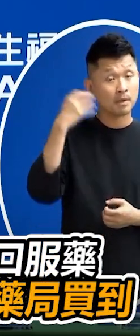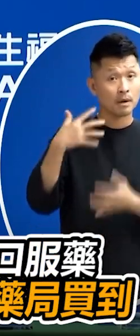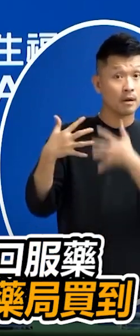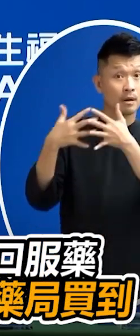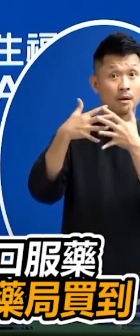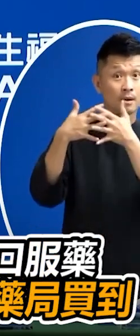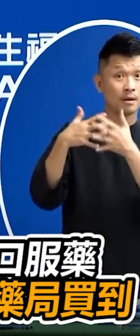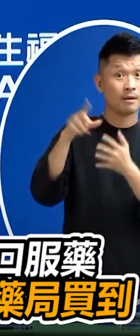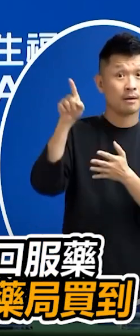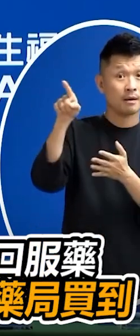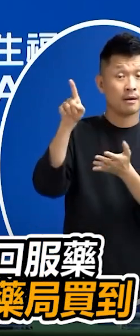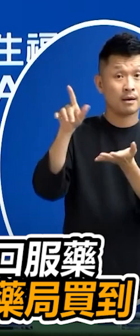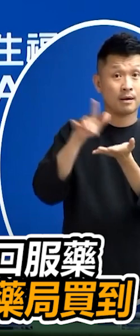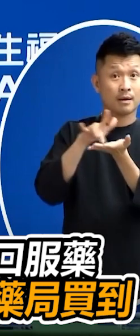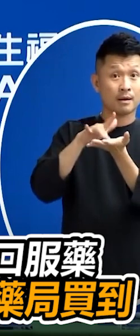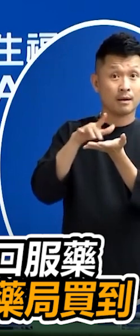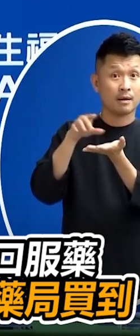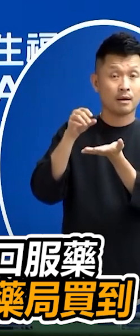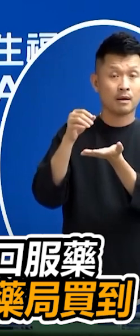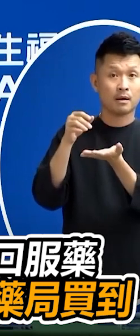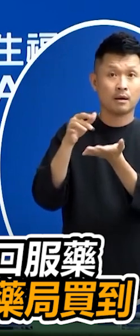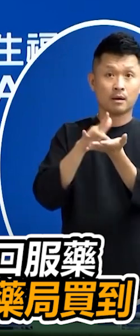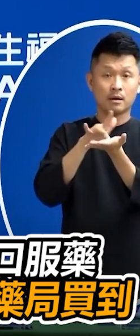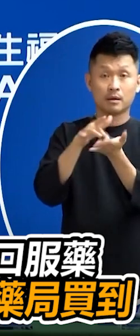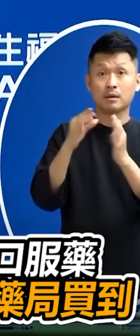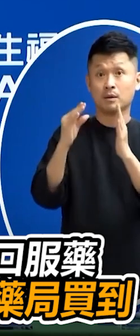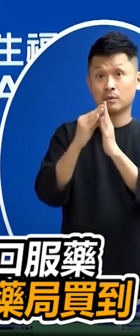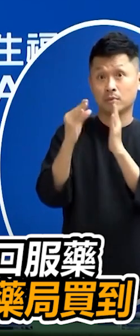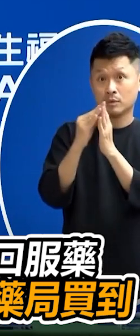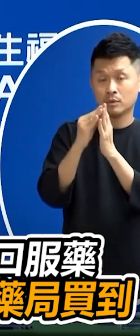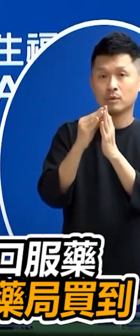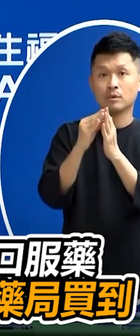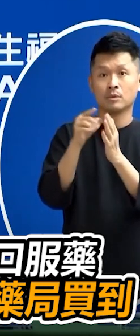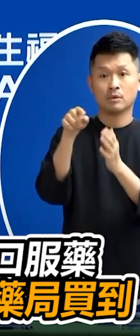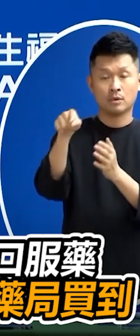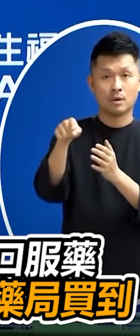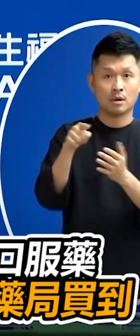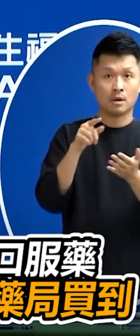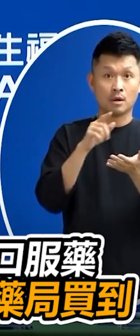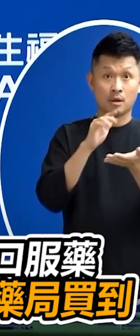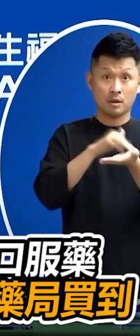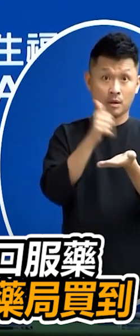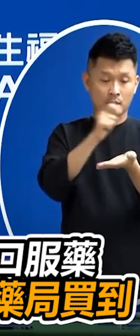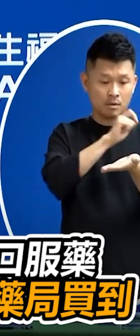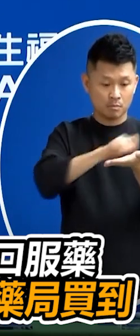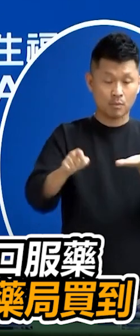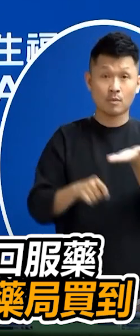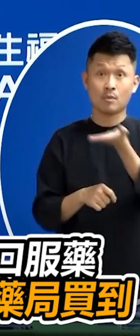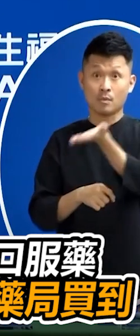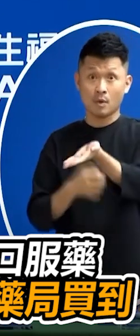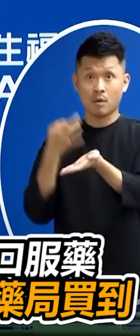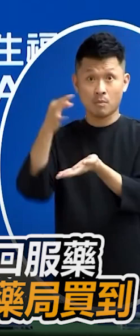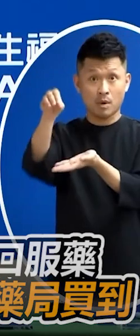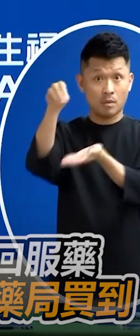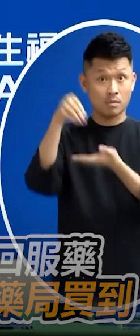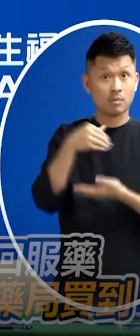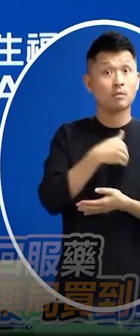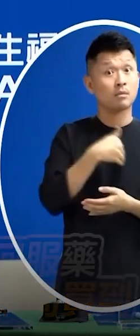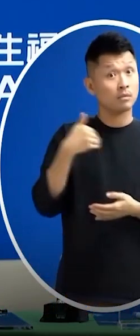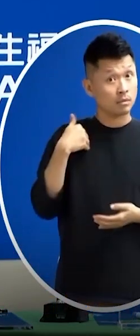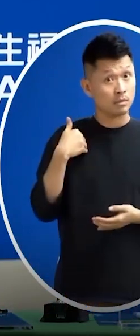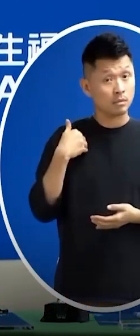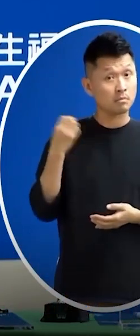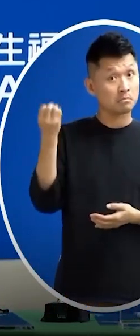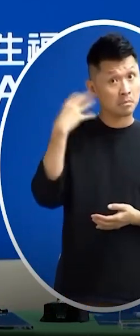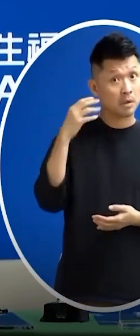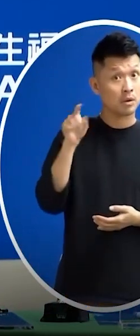相关的药物也方便，在药局里面透过医师的处方都可以拿得到，但并不是说他在